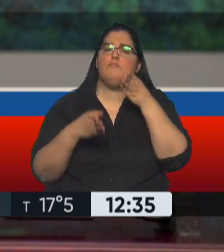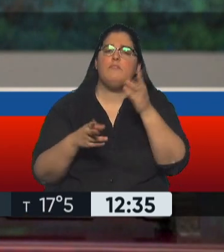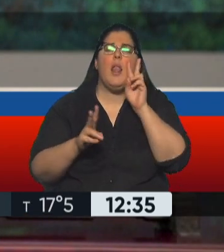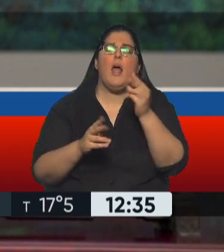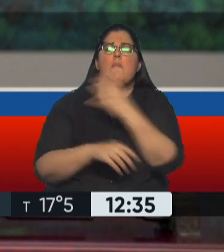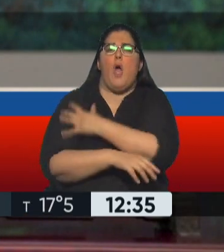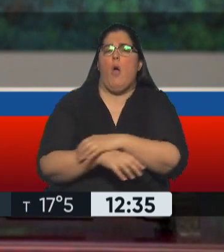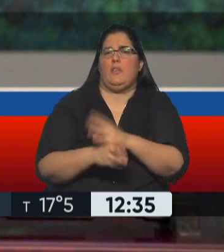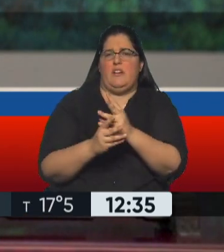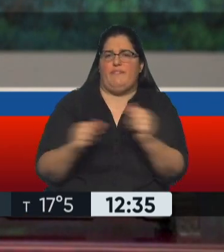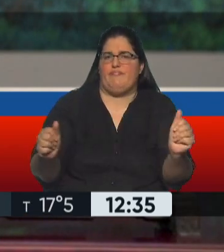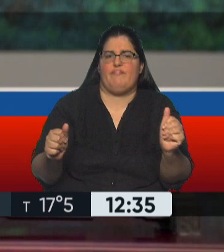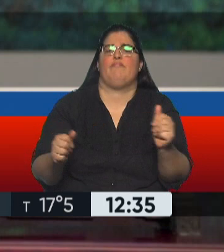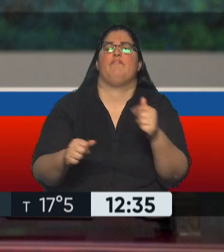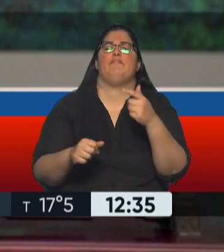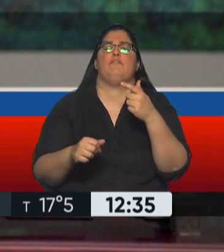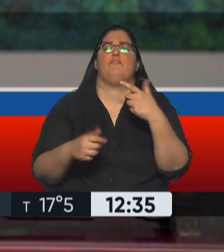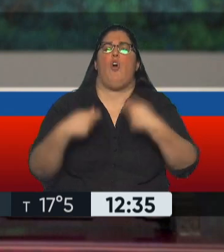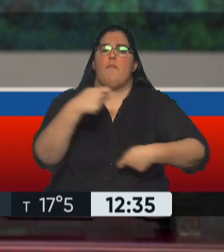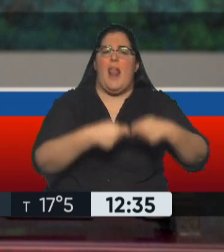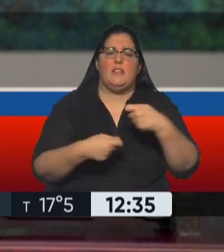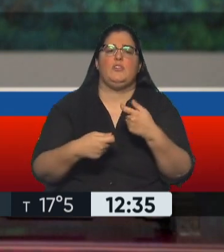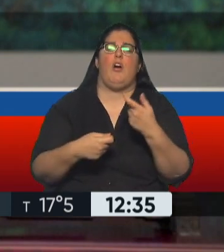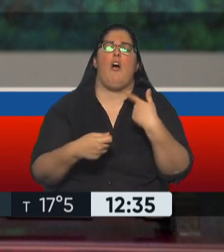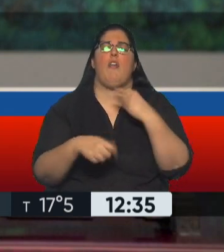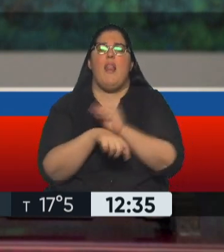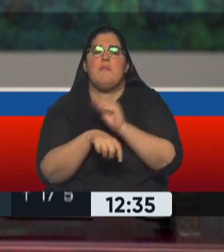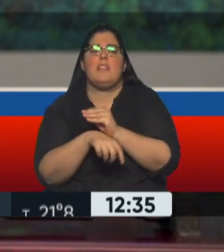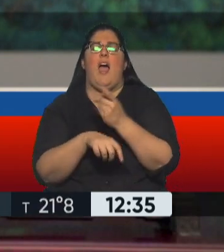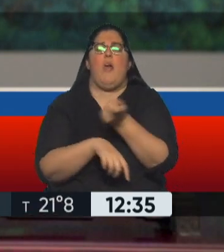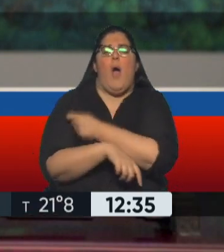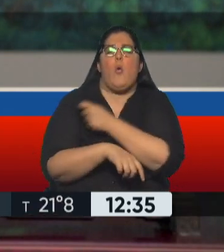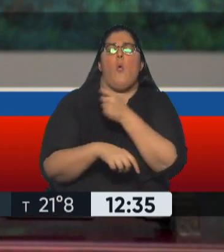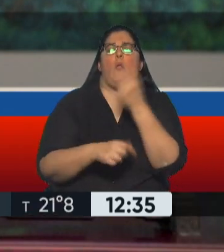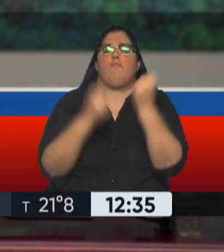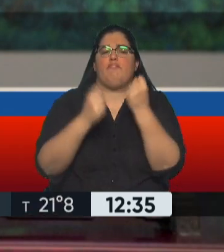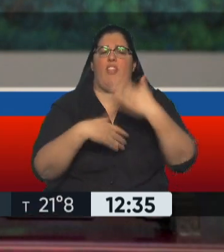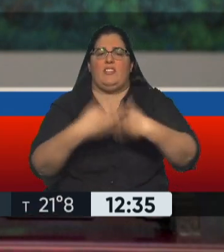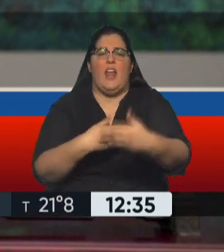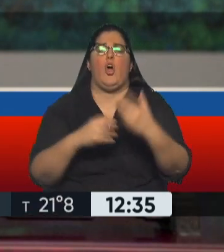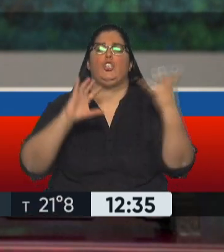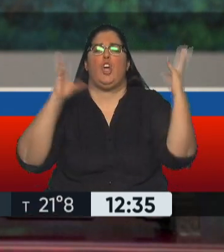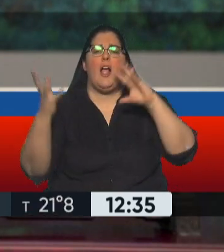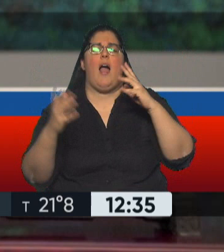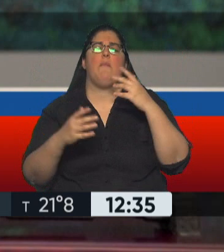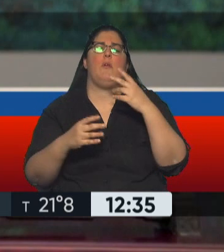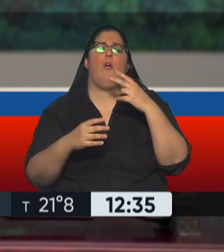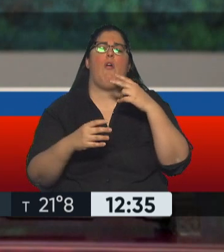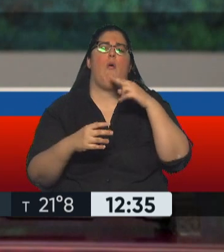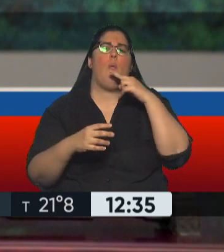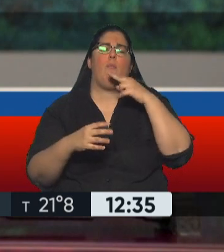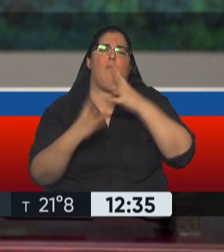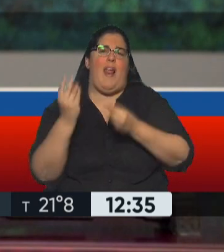进减贫、粮食安全、抗疫和疫苗发展筹